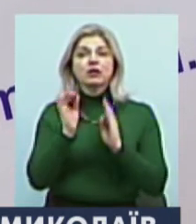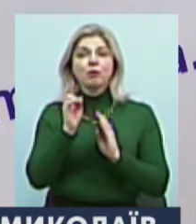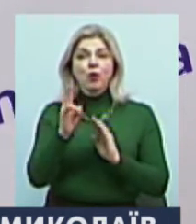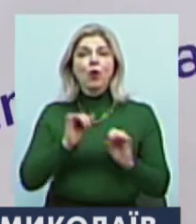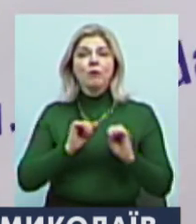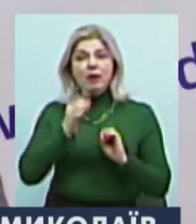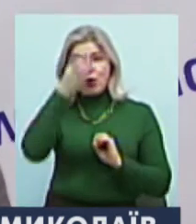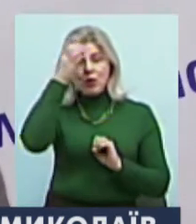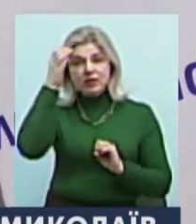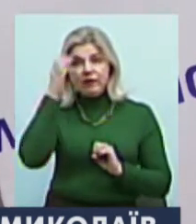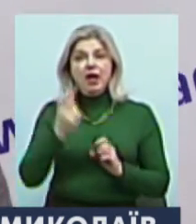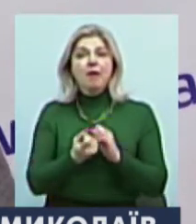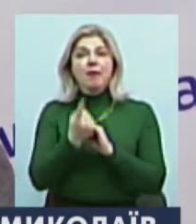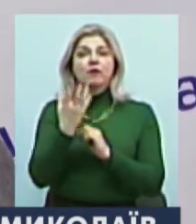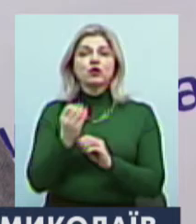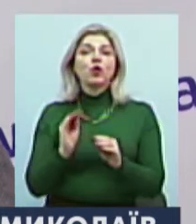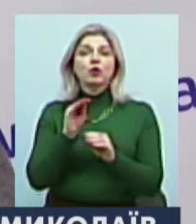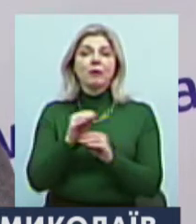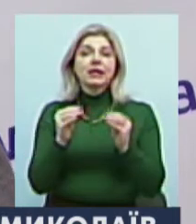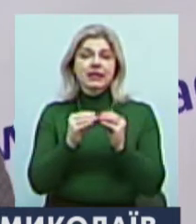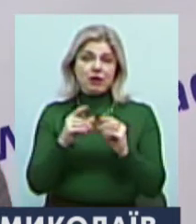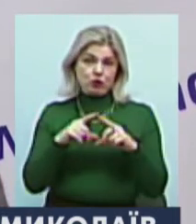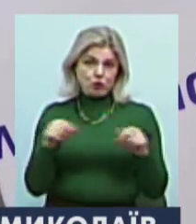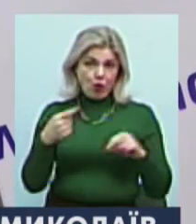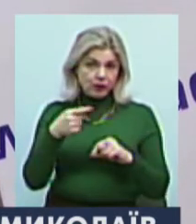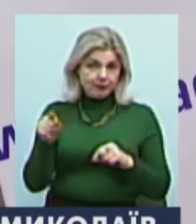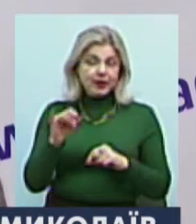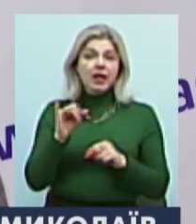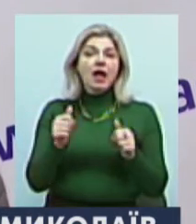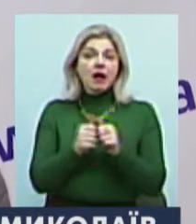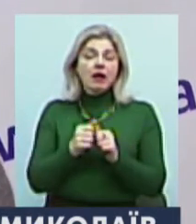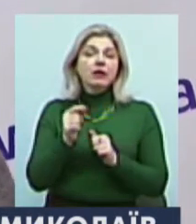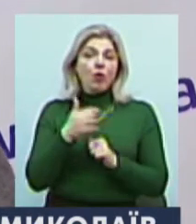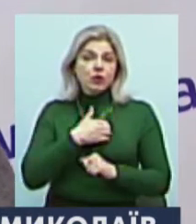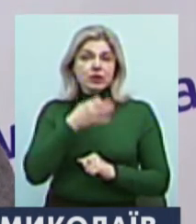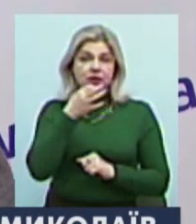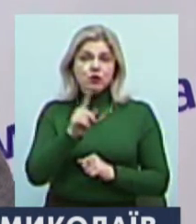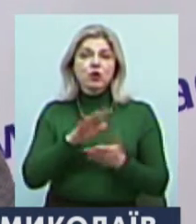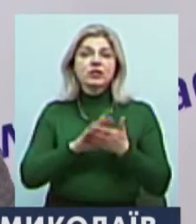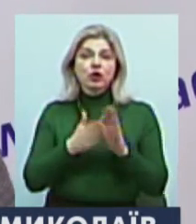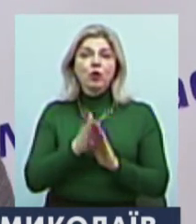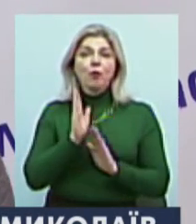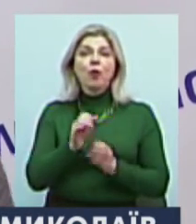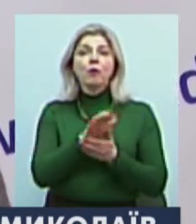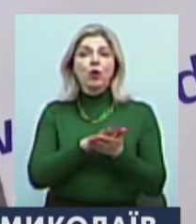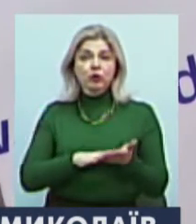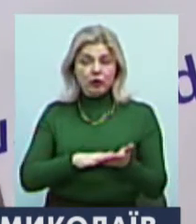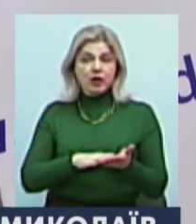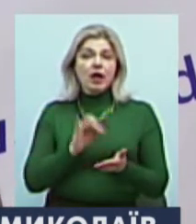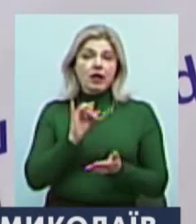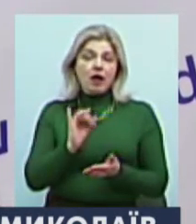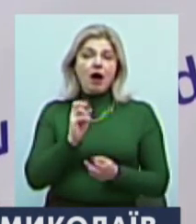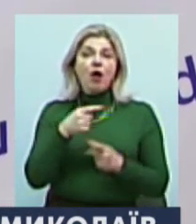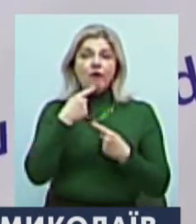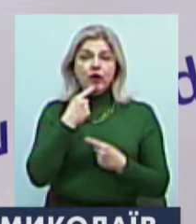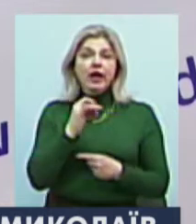управління освіти, з'явилася ще, додалася 10-та школа. Але поряд з цим хочу сказати, що ситуація буде продовжуватися далі. Як говорив